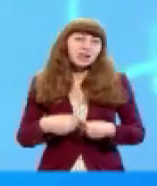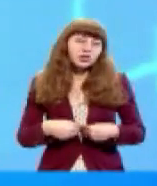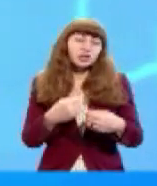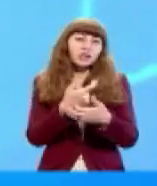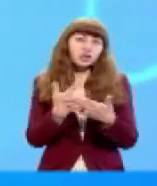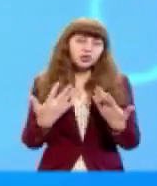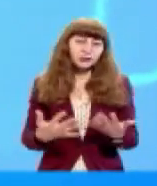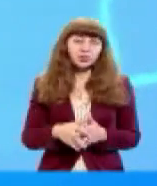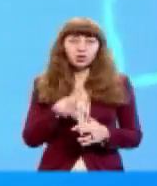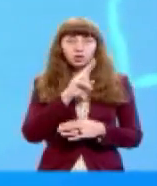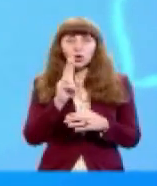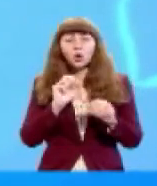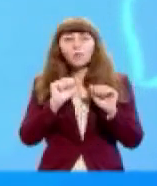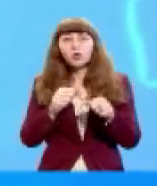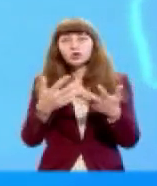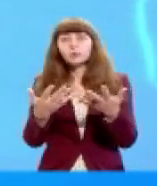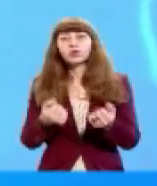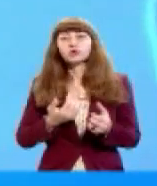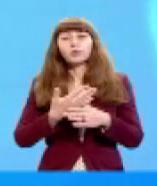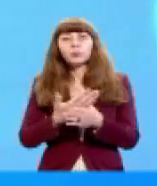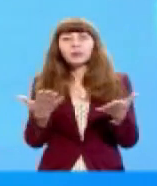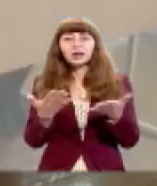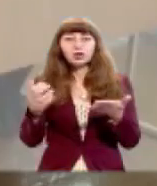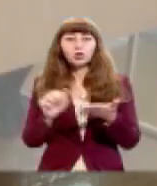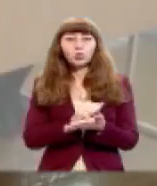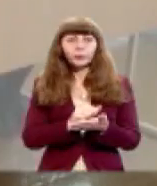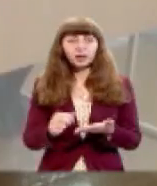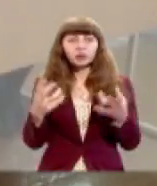және қандай құжаттар қажет? Тілшіміз тарқатады.